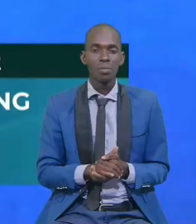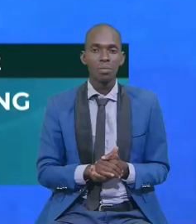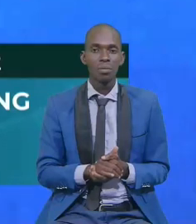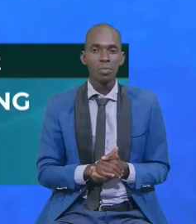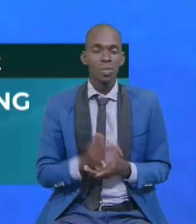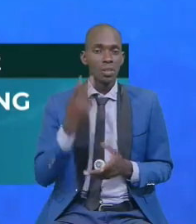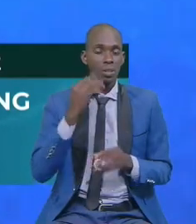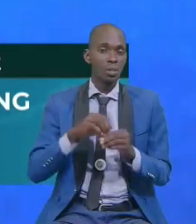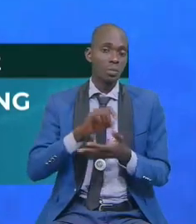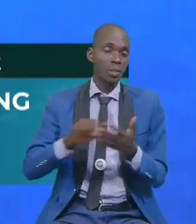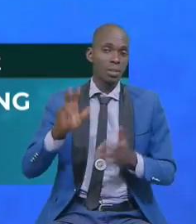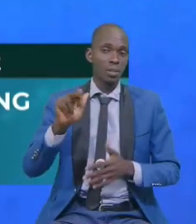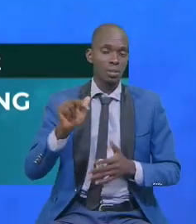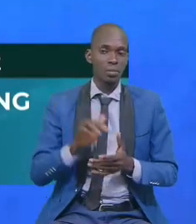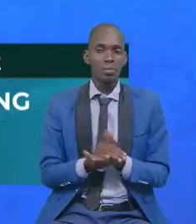Verset